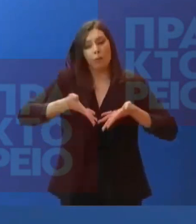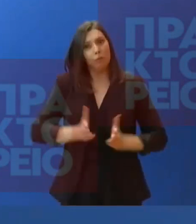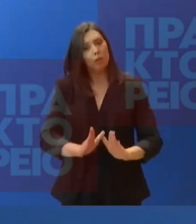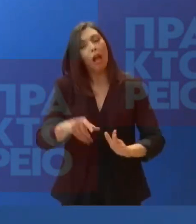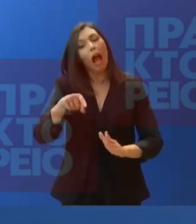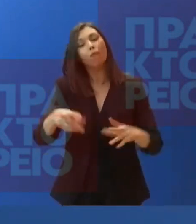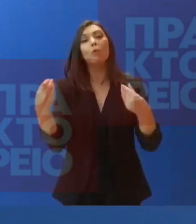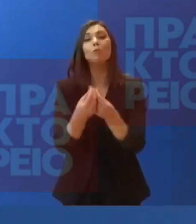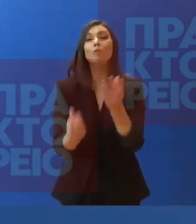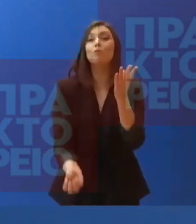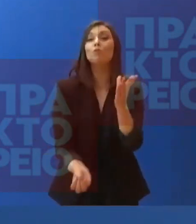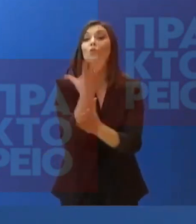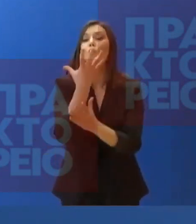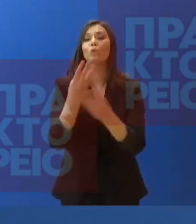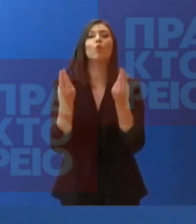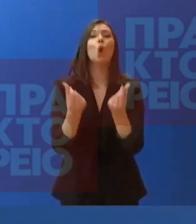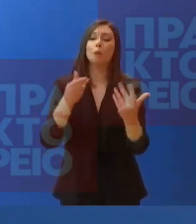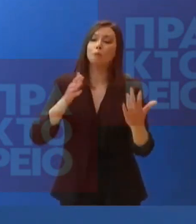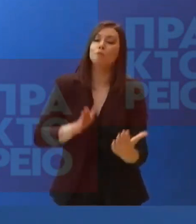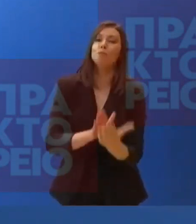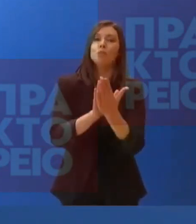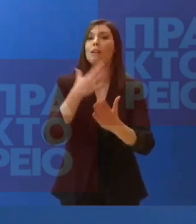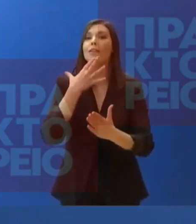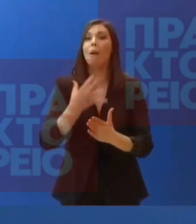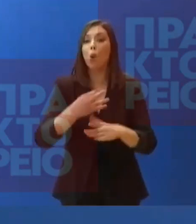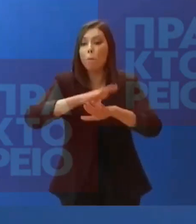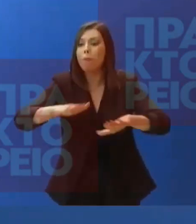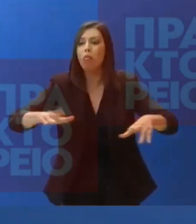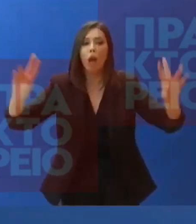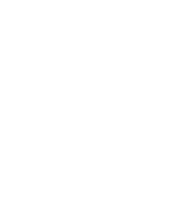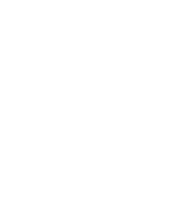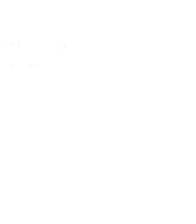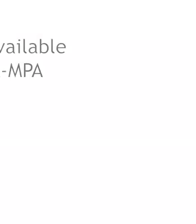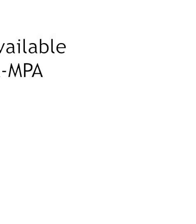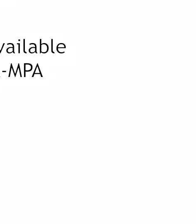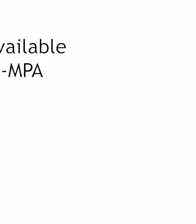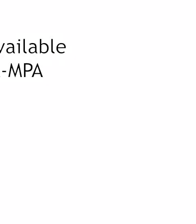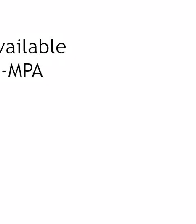η οποία κρίνεται αναγκαία προκειμένου να αντιστραφεί η αρνητική δημογραφική τάση.